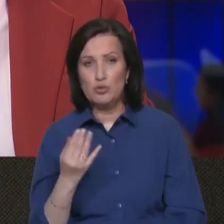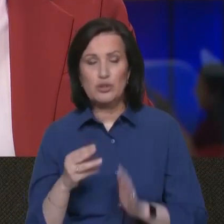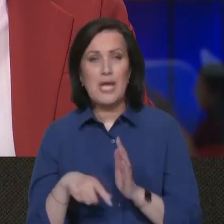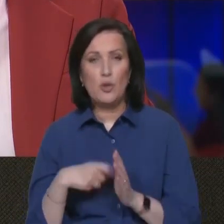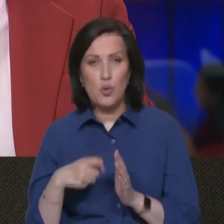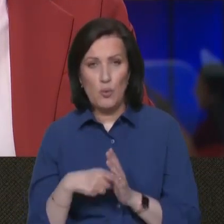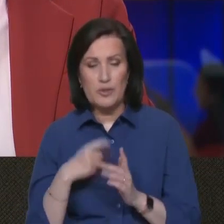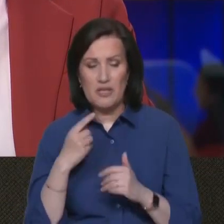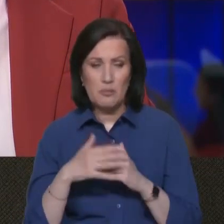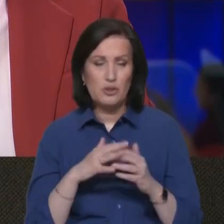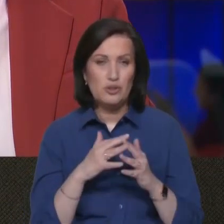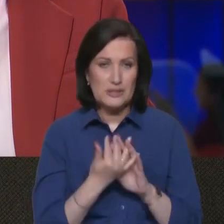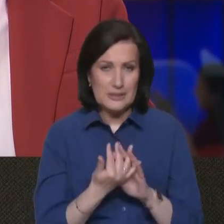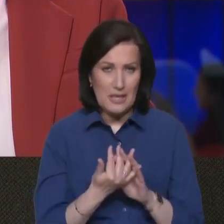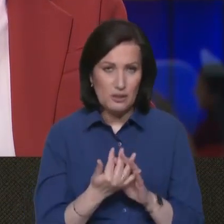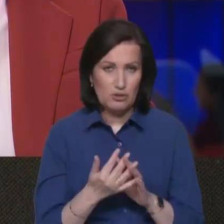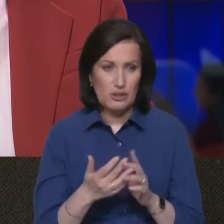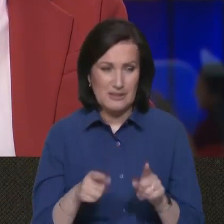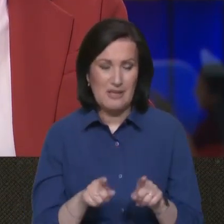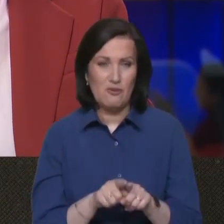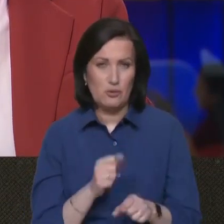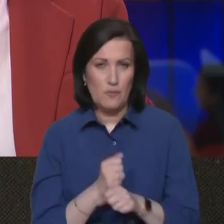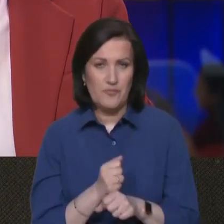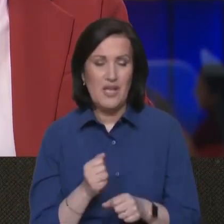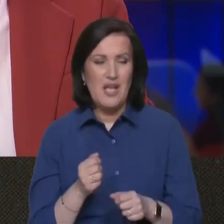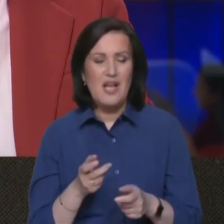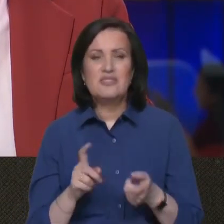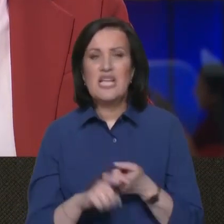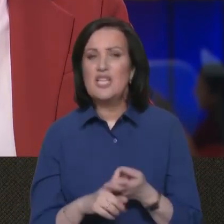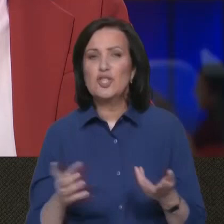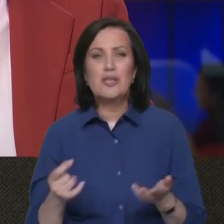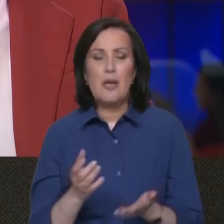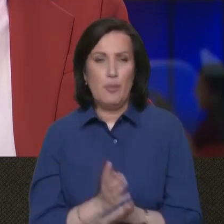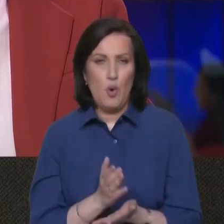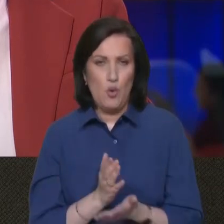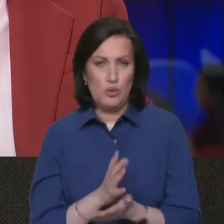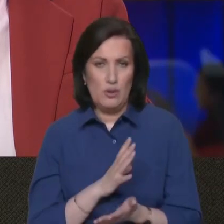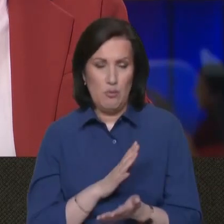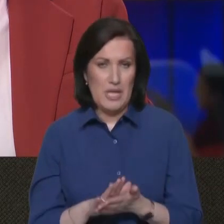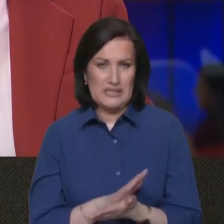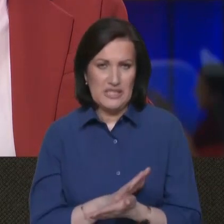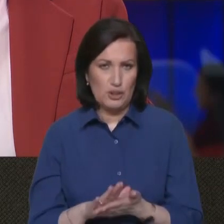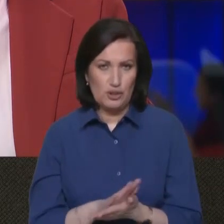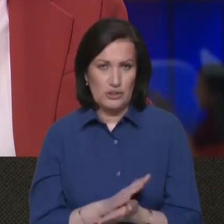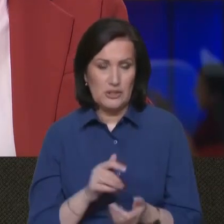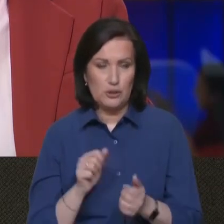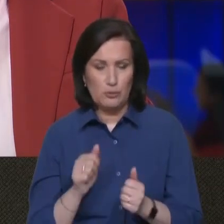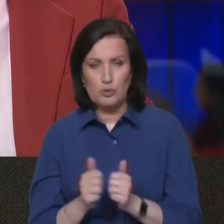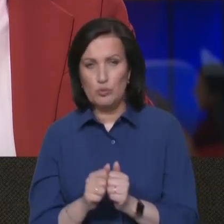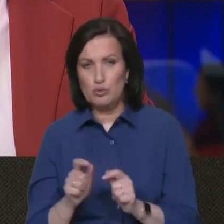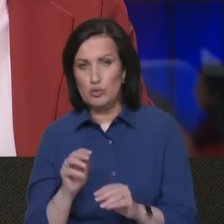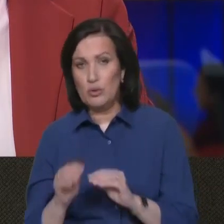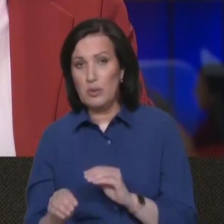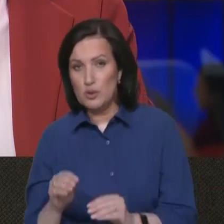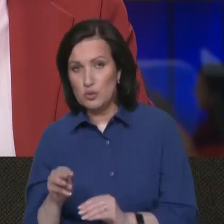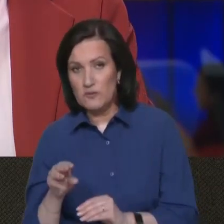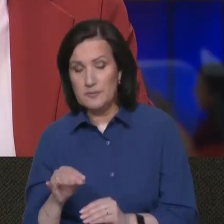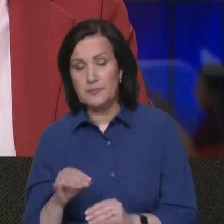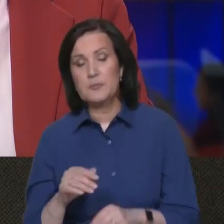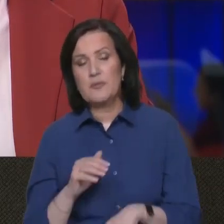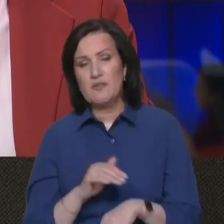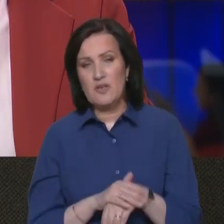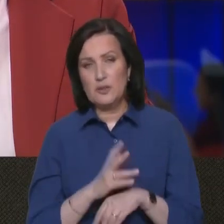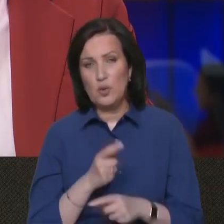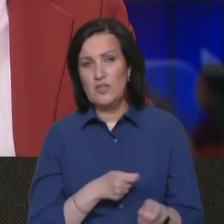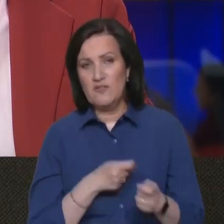або найближче селище, де вони облаштовують такий штаб. Це залежить від того, де проходила зачистка і чи можна поруч щось облаштувати. Є факти,